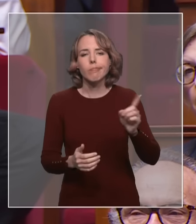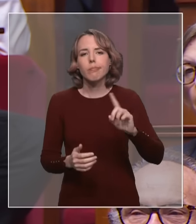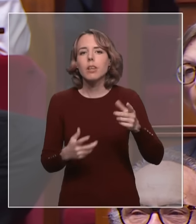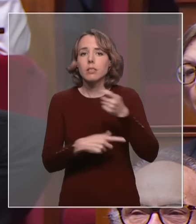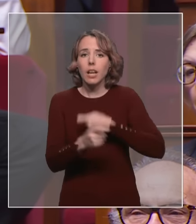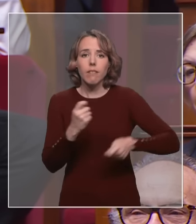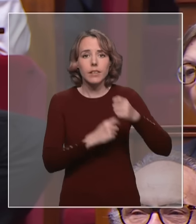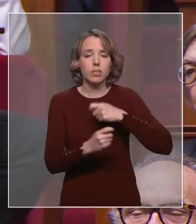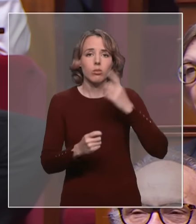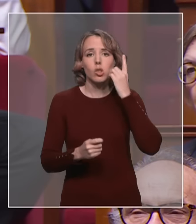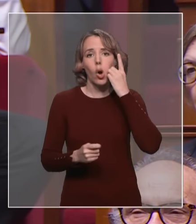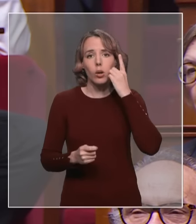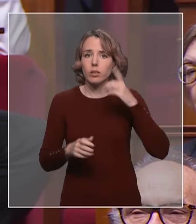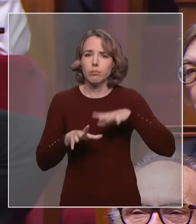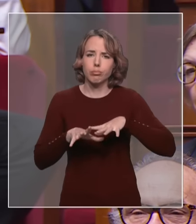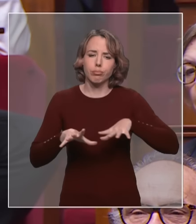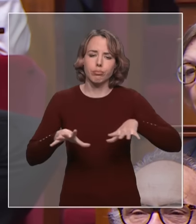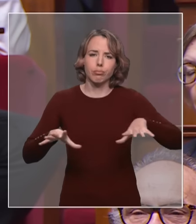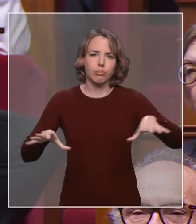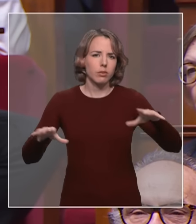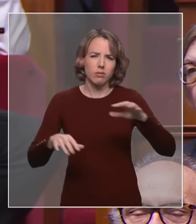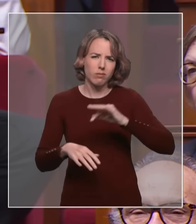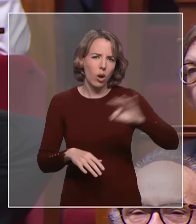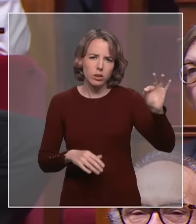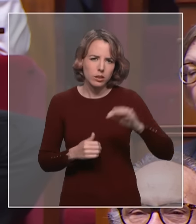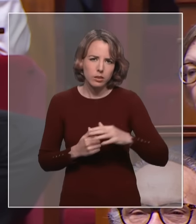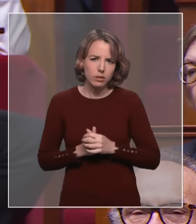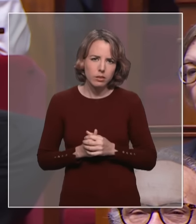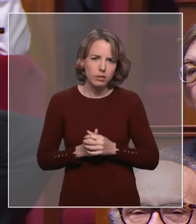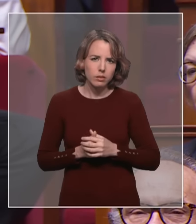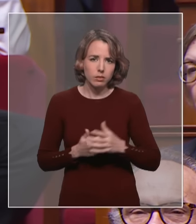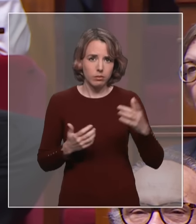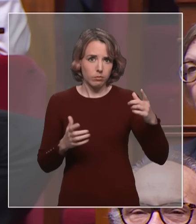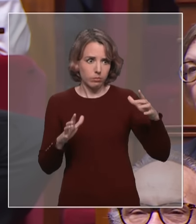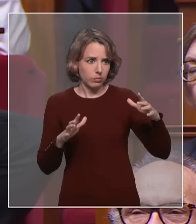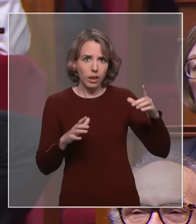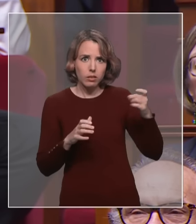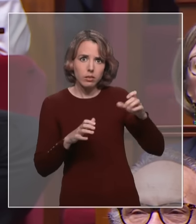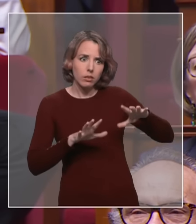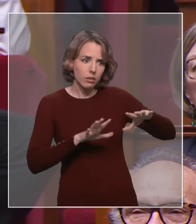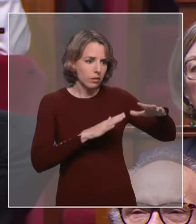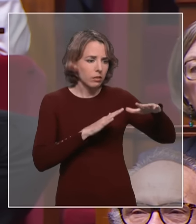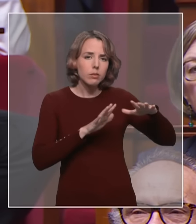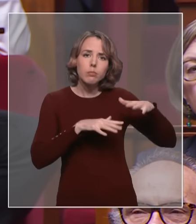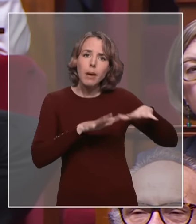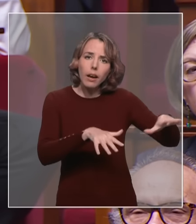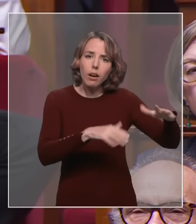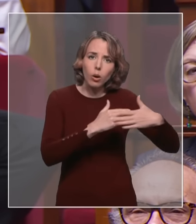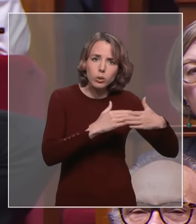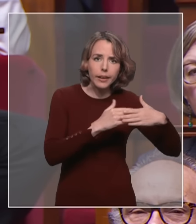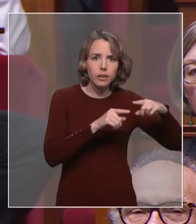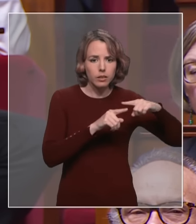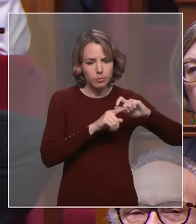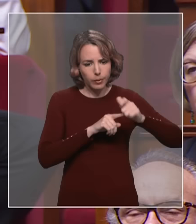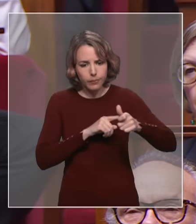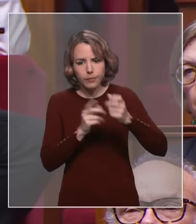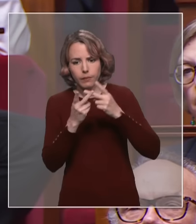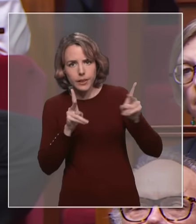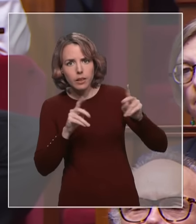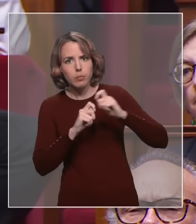sang à tout le territoire national, des pays des océans, à nos villes, à nos territoires ruraux. Face à une violence de plus en